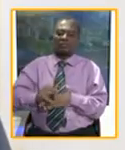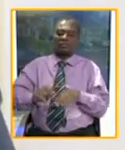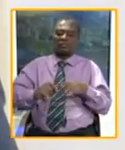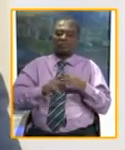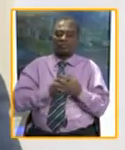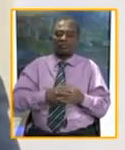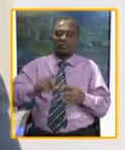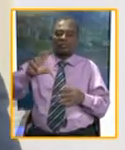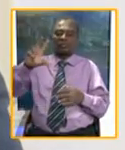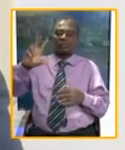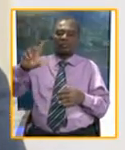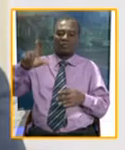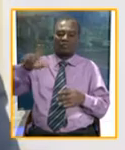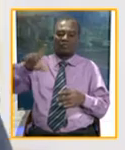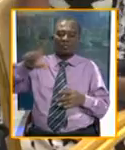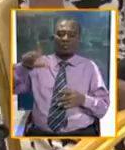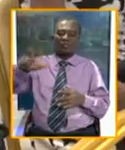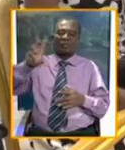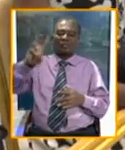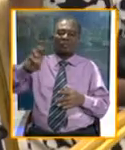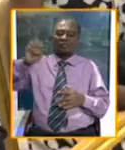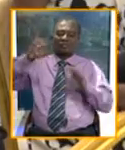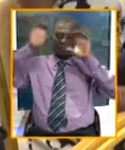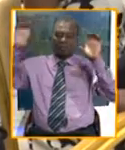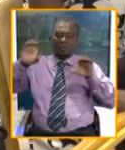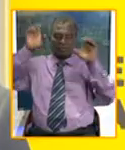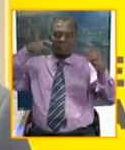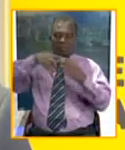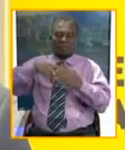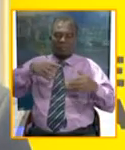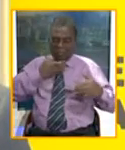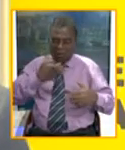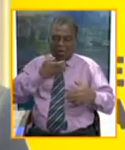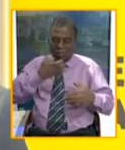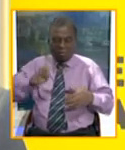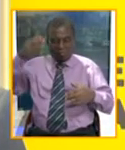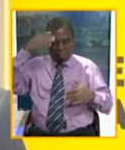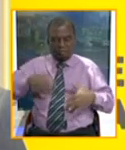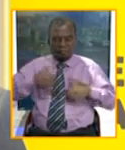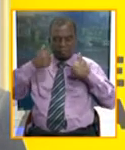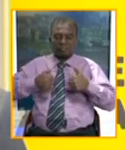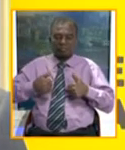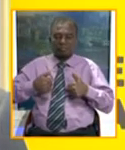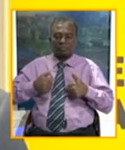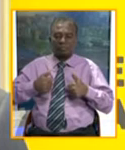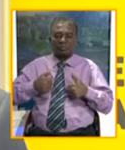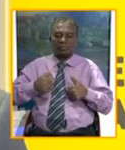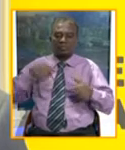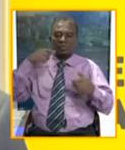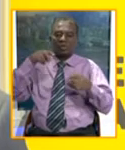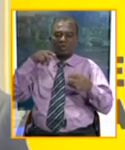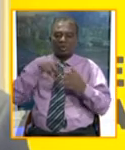26e édition de la journée mondiale de lutte contre la tuberculose. Le ministère de la Santé et de l'Hygiène publique a